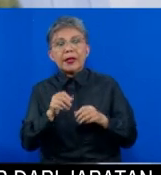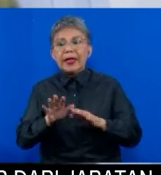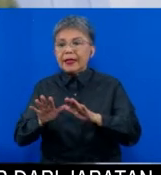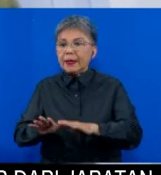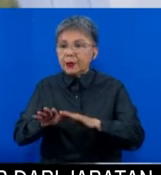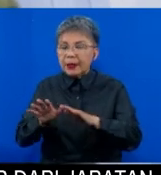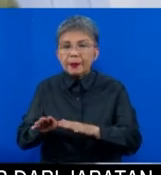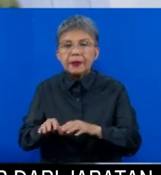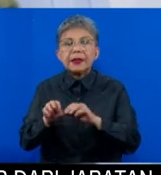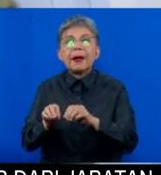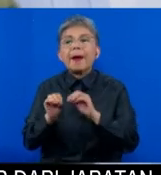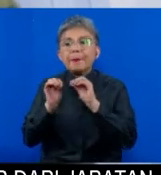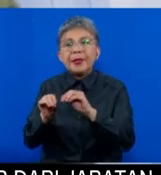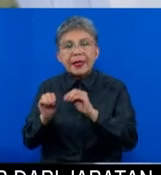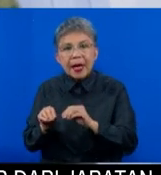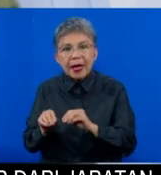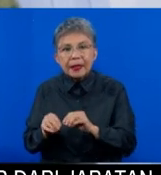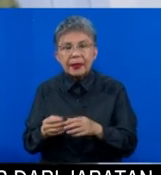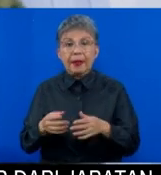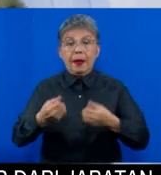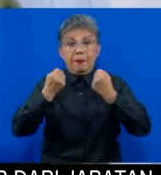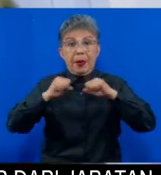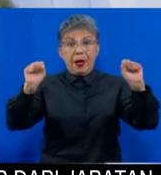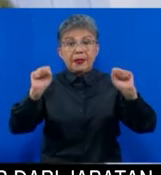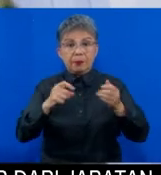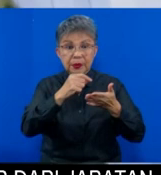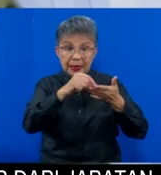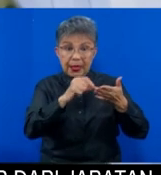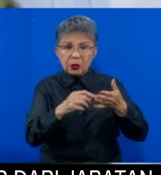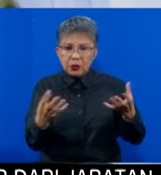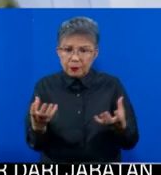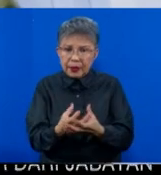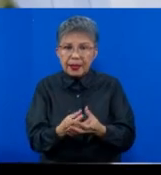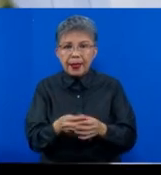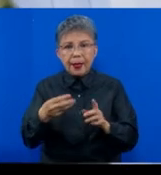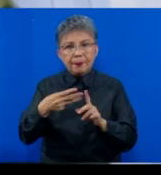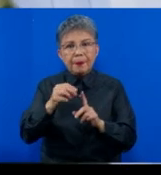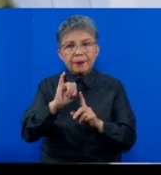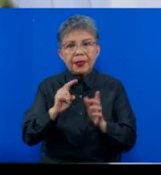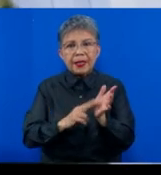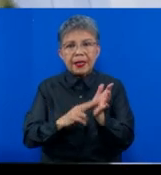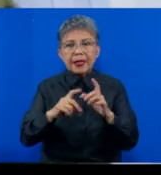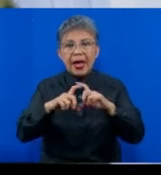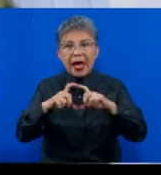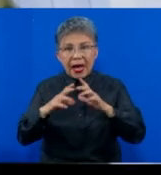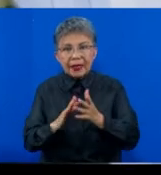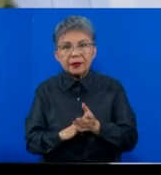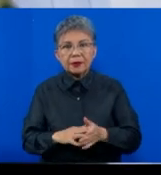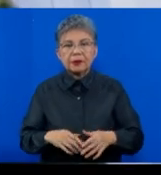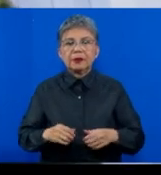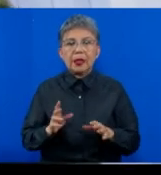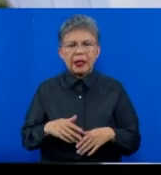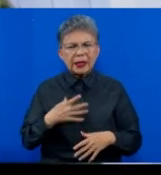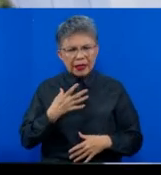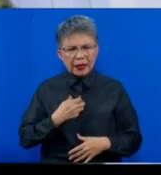menghukum kembali. Kita berharap, dan pembebasan bersyarat ini adalah bagian dari pembinaan kepada narapidana yang kita harapkan, karena